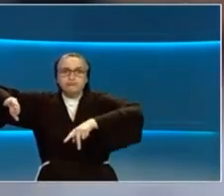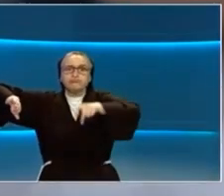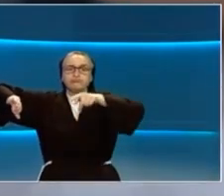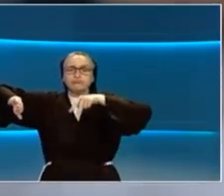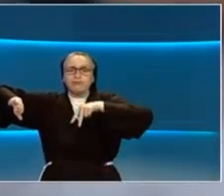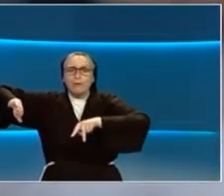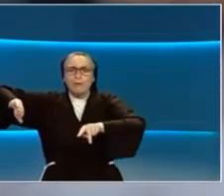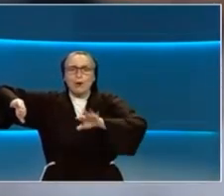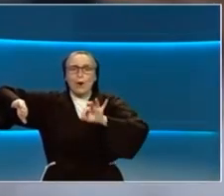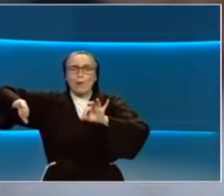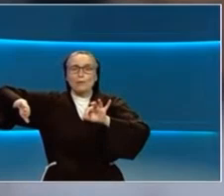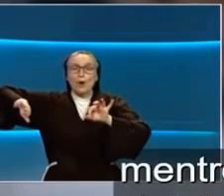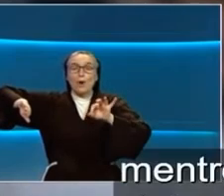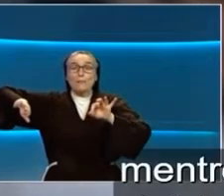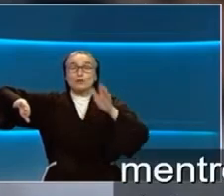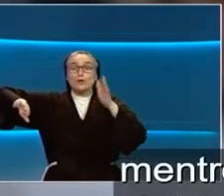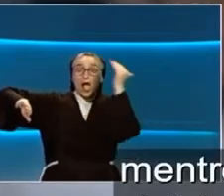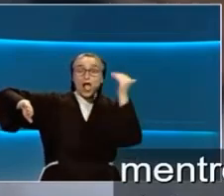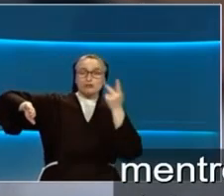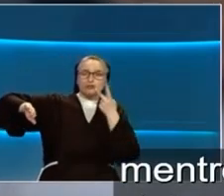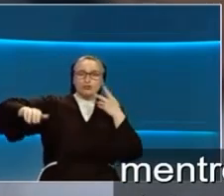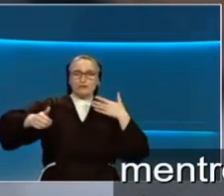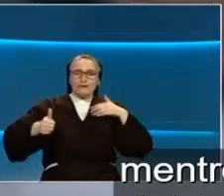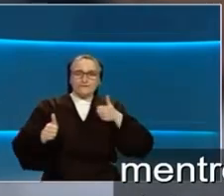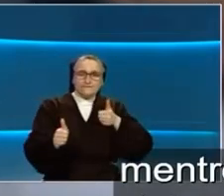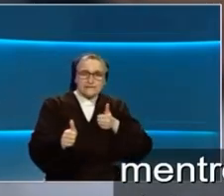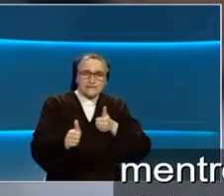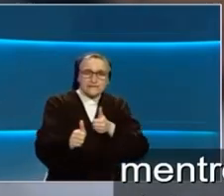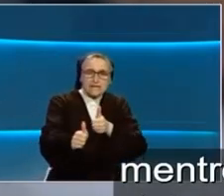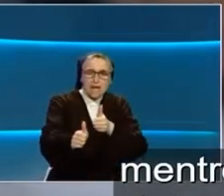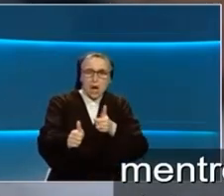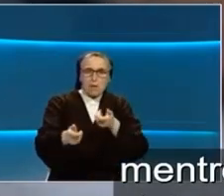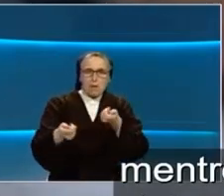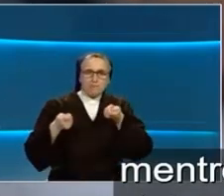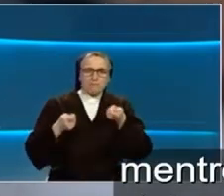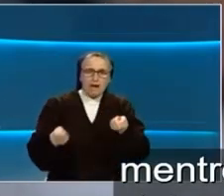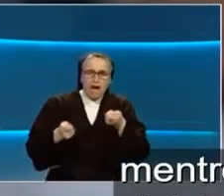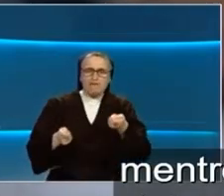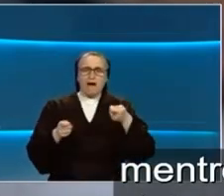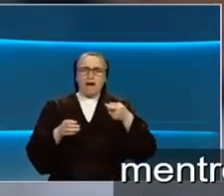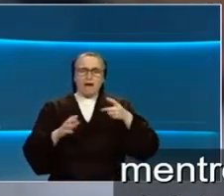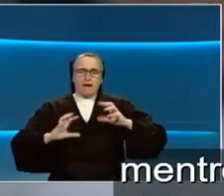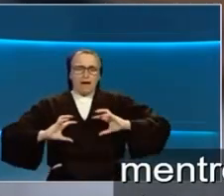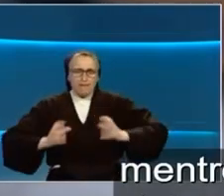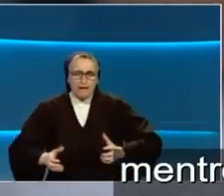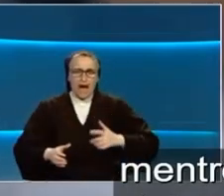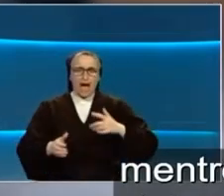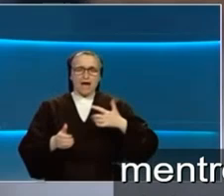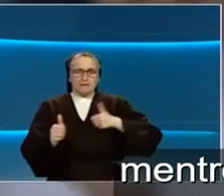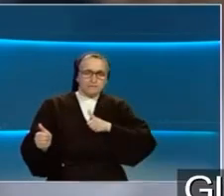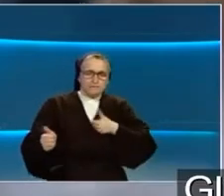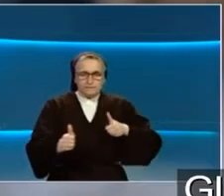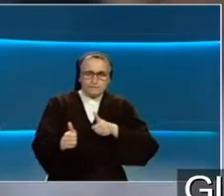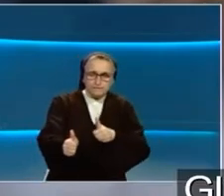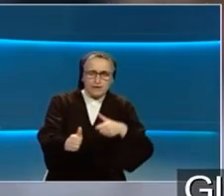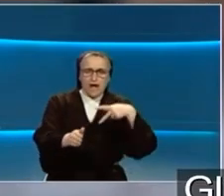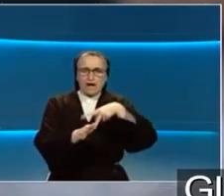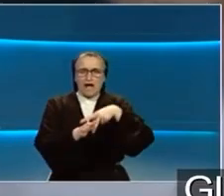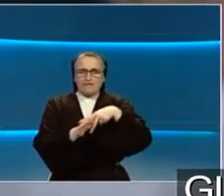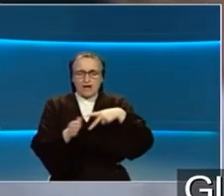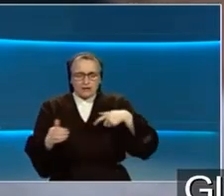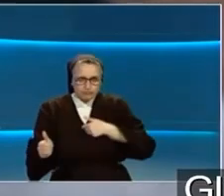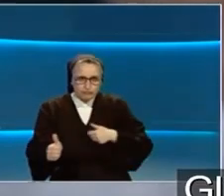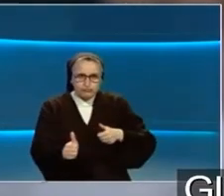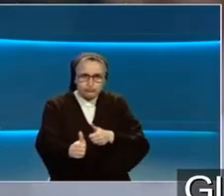Gli egiziani li inseguirono e tutti i cavalli del faraone, i suoi carri e i suoi